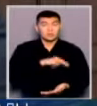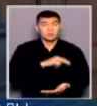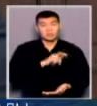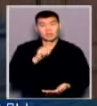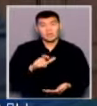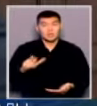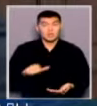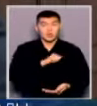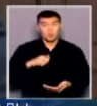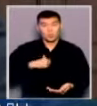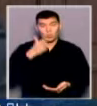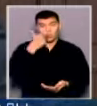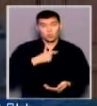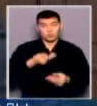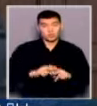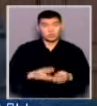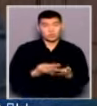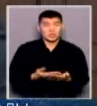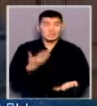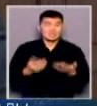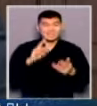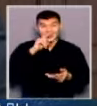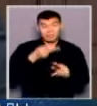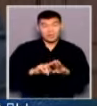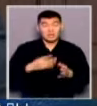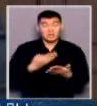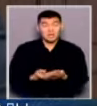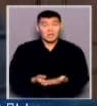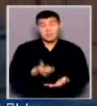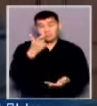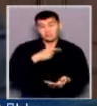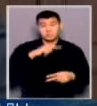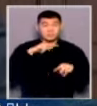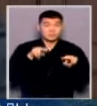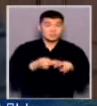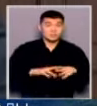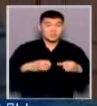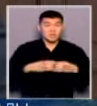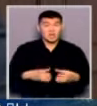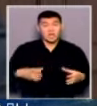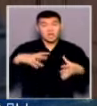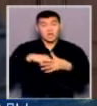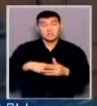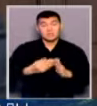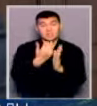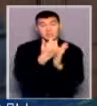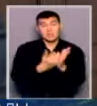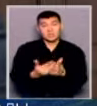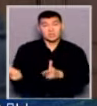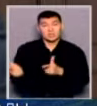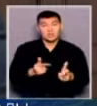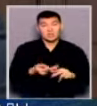қызметкерлердің жеке индикаторларын дұрыс белгілемесе, және немқұрайлы қараса, штаттық кестені бекіткен